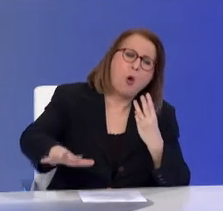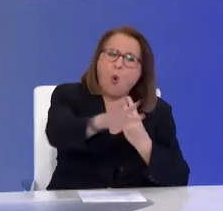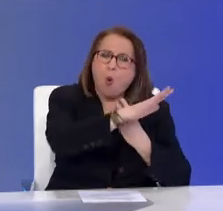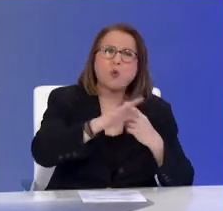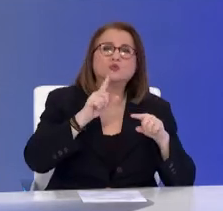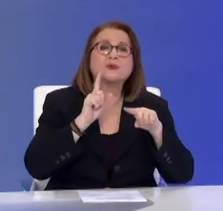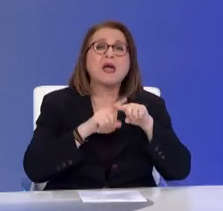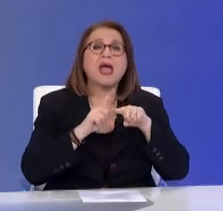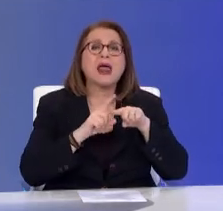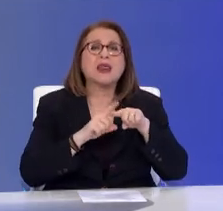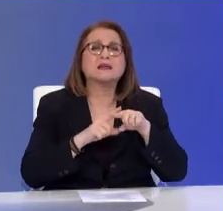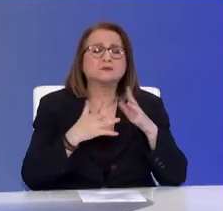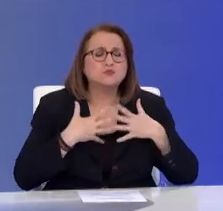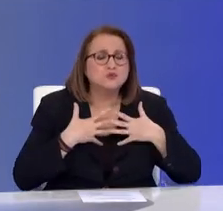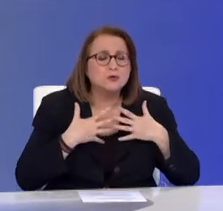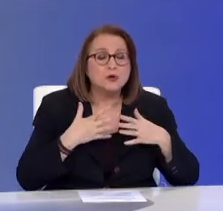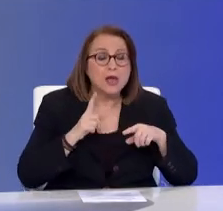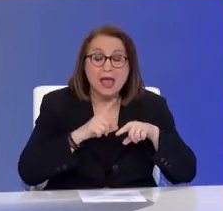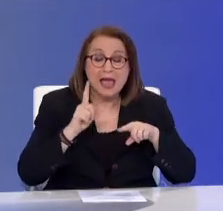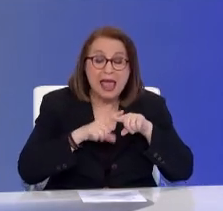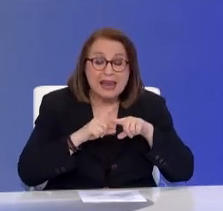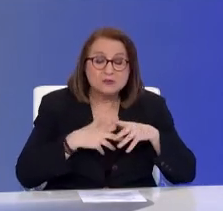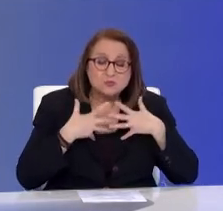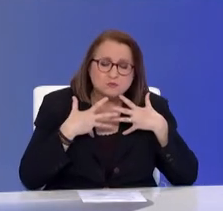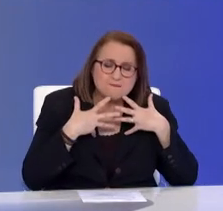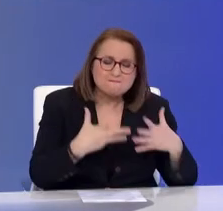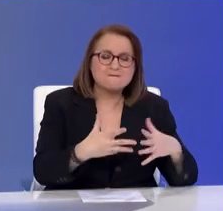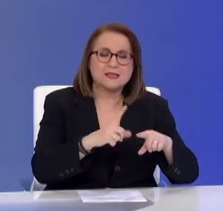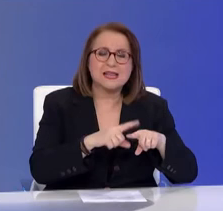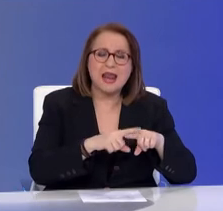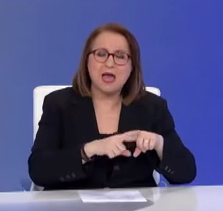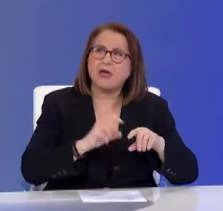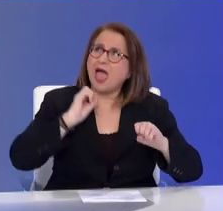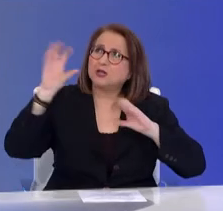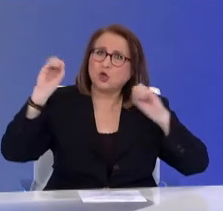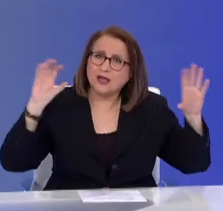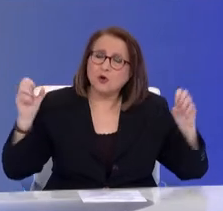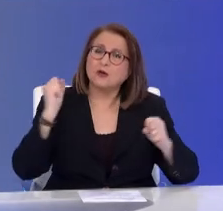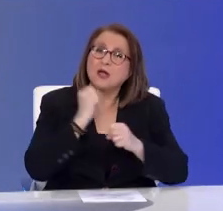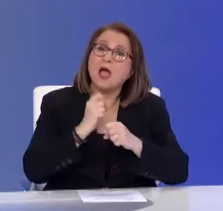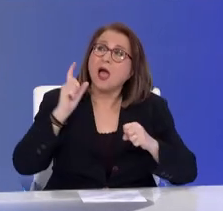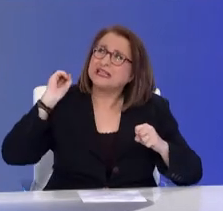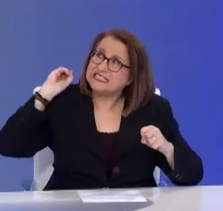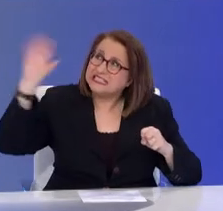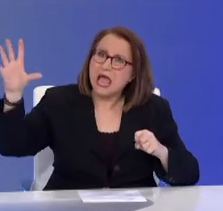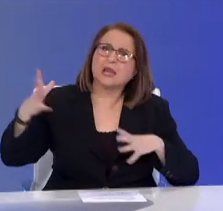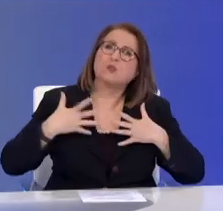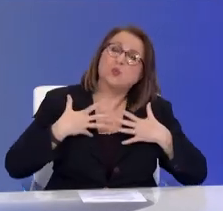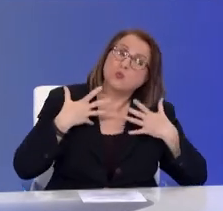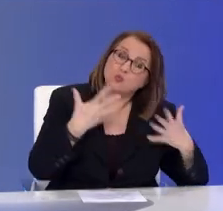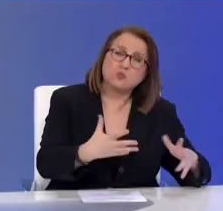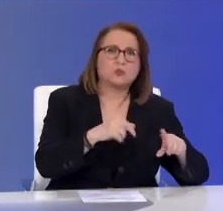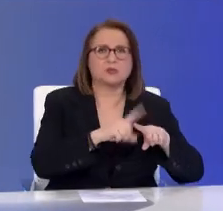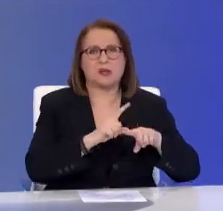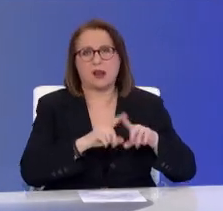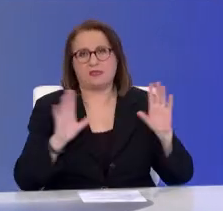την Ελλάδα να αποκτήσει την ελευθερία τους. Ο ιδεαλισμός τους μας θυμίζει τις